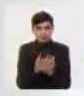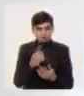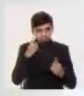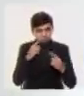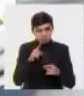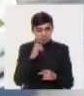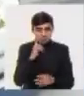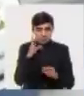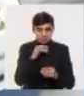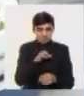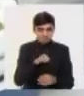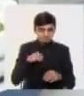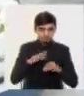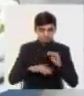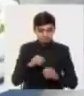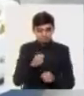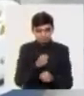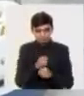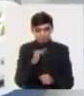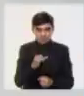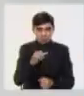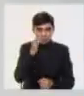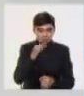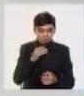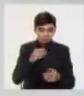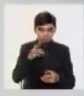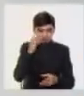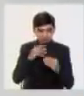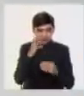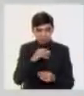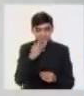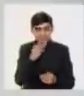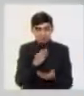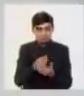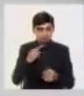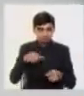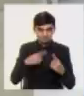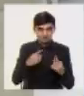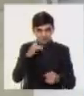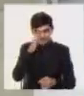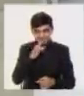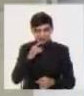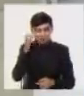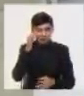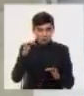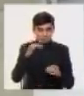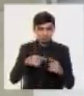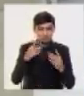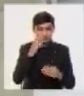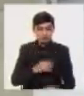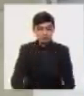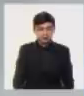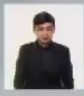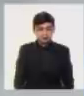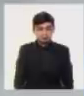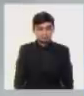молодежь сможет самостоятельно ставить эксперименты и проводить опыты, внося свой вклад в развитие казахстанской науки. Жанат